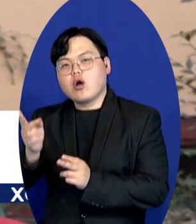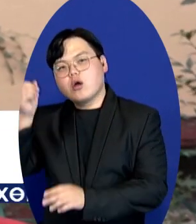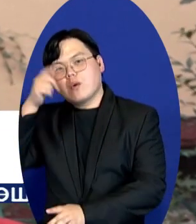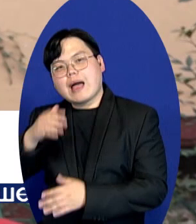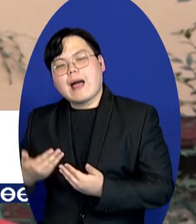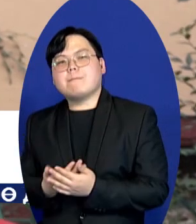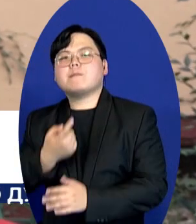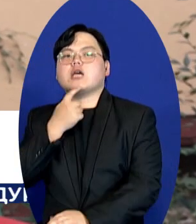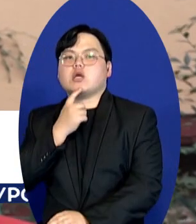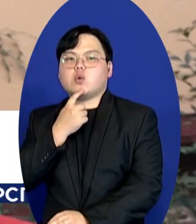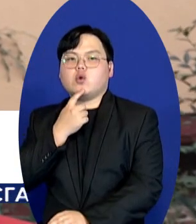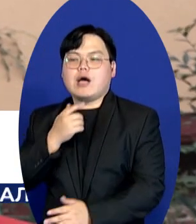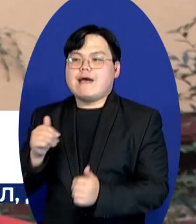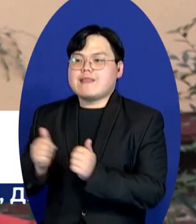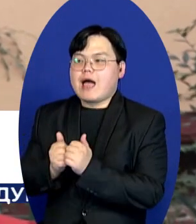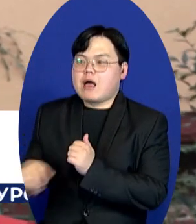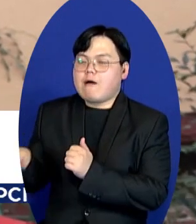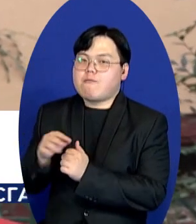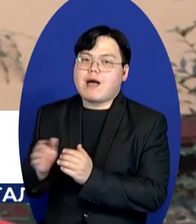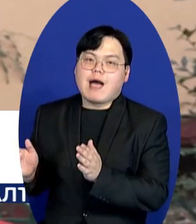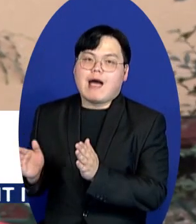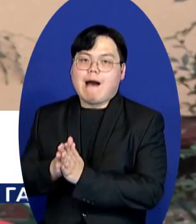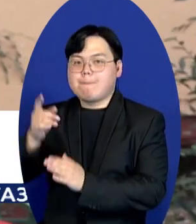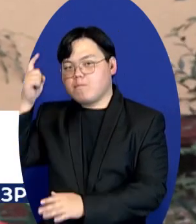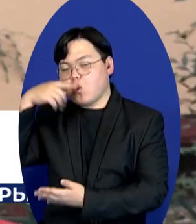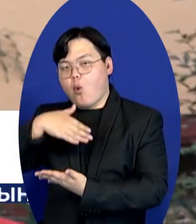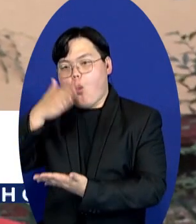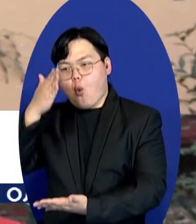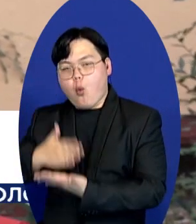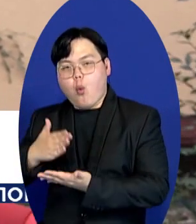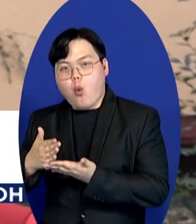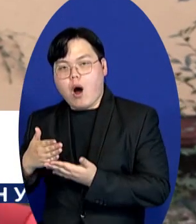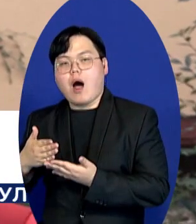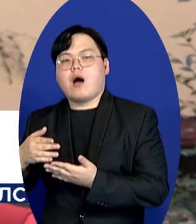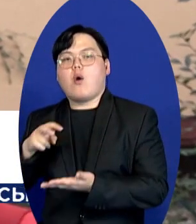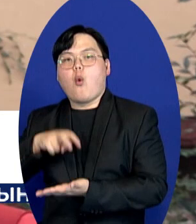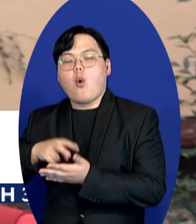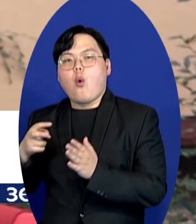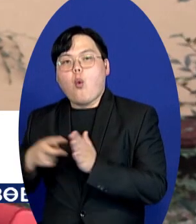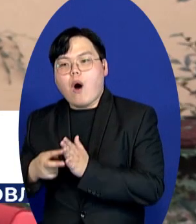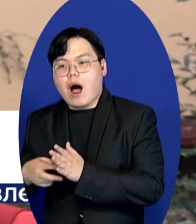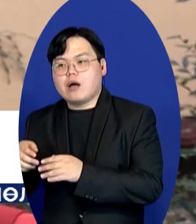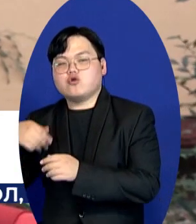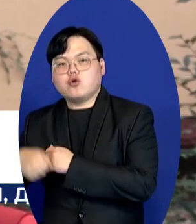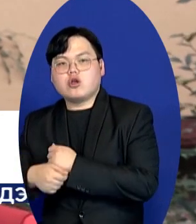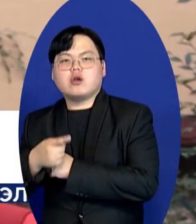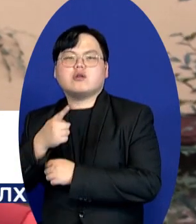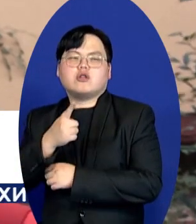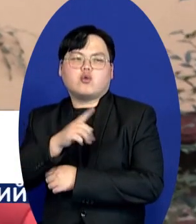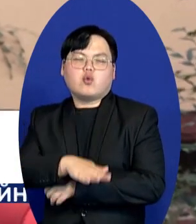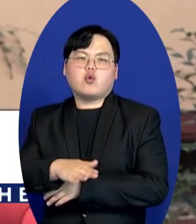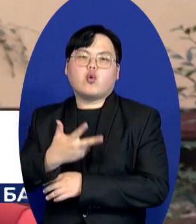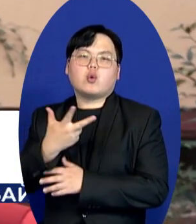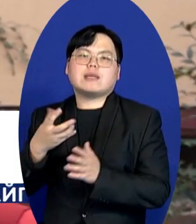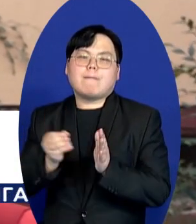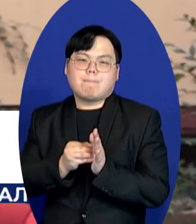байна л да. Ингээд найз зуудтайгаа ингээд түрээслээд ингээд хуваагаа төлөх юм бол хамаагүй амар. Хамгийн доот нь 700 мянга л ботход нэг хүүхдийн 350